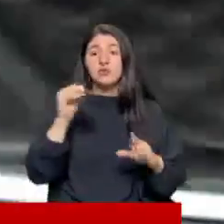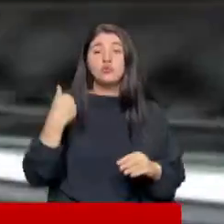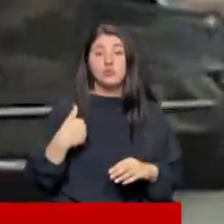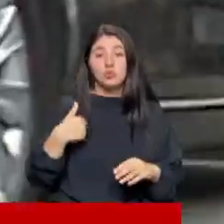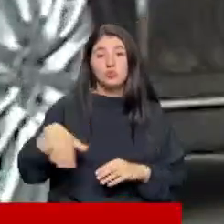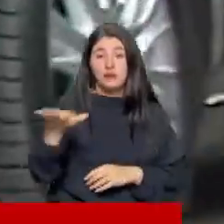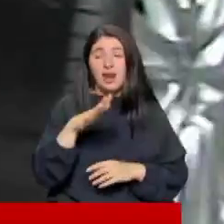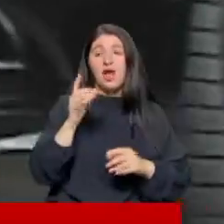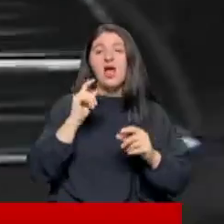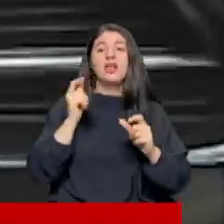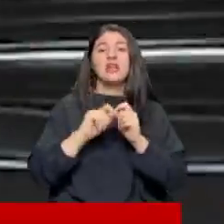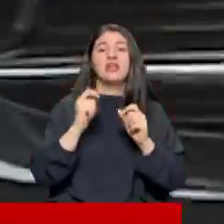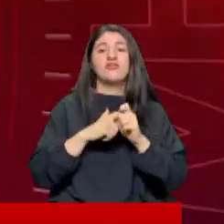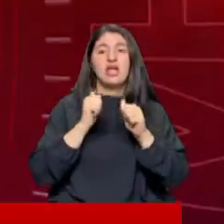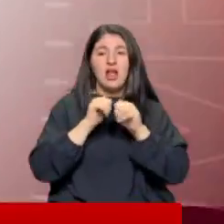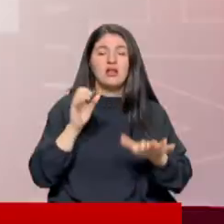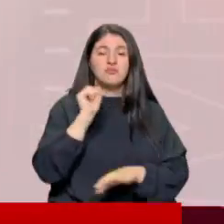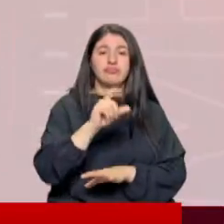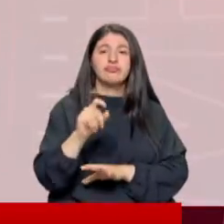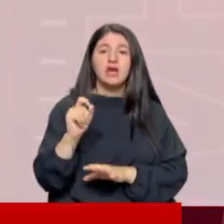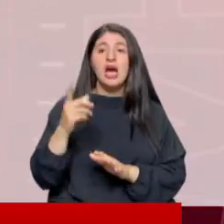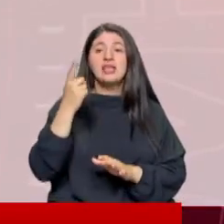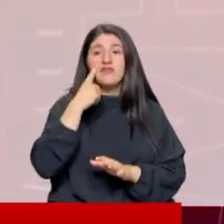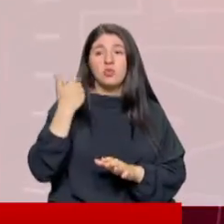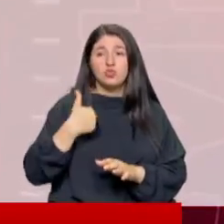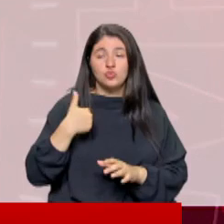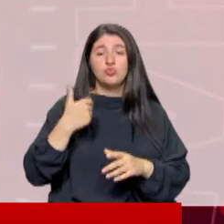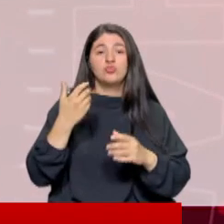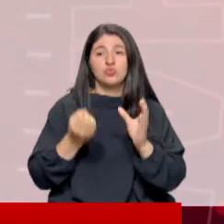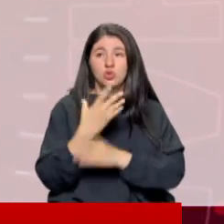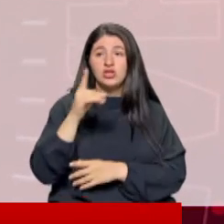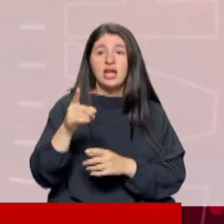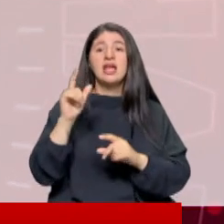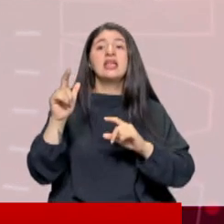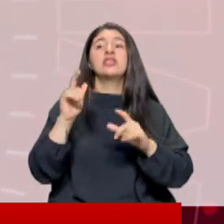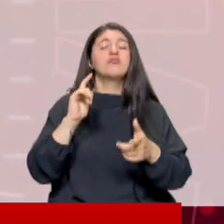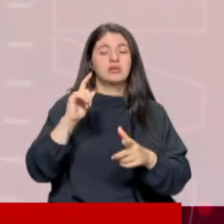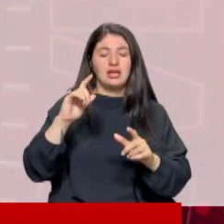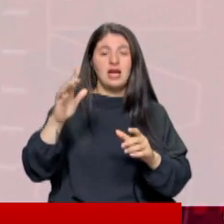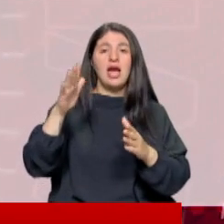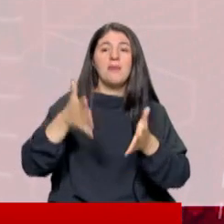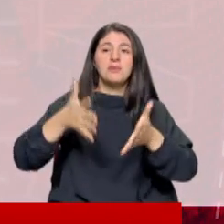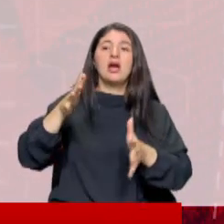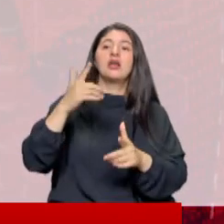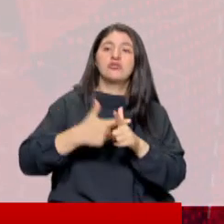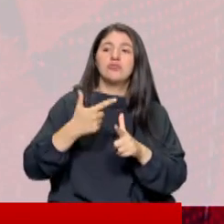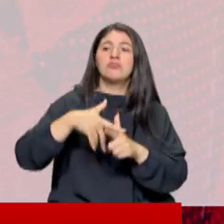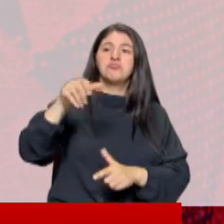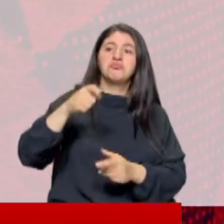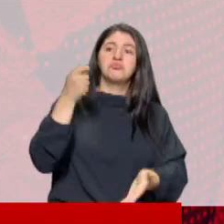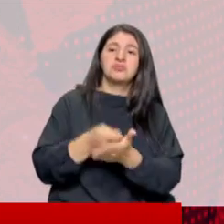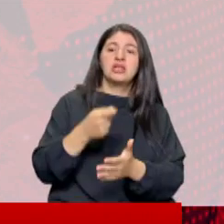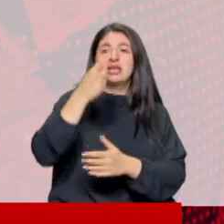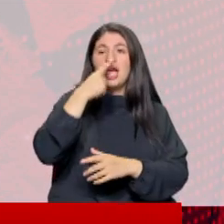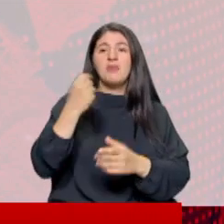kurumlarına tasarruf genelgesi gönderdi. Kamu kurum ve kuruluşları taşınmaz edinimi ve kiralanması, resmi taşıt edinimi ve kullanımı,